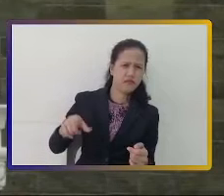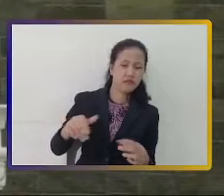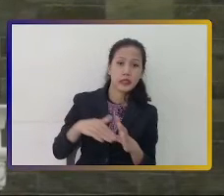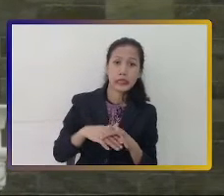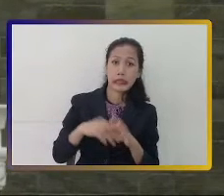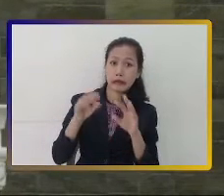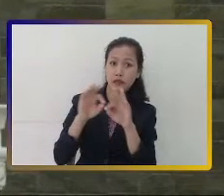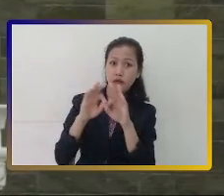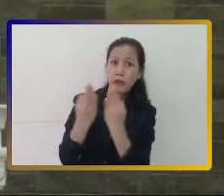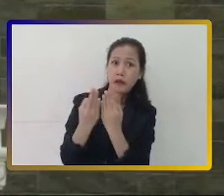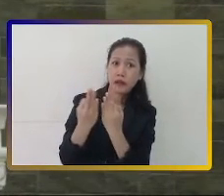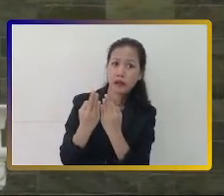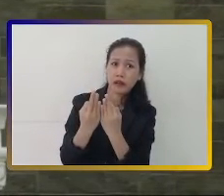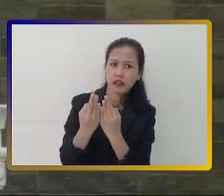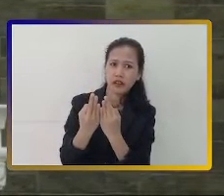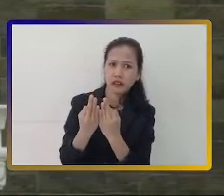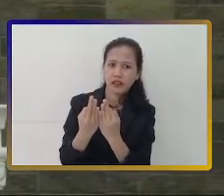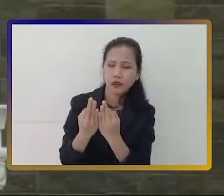po natin.